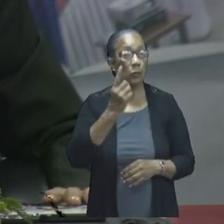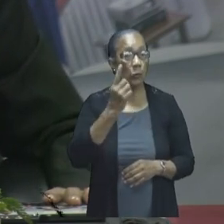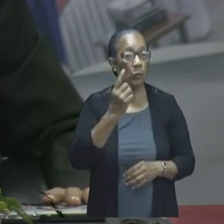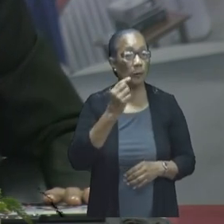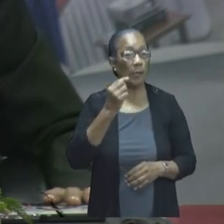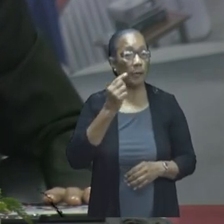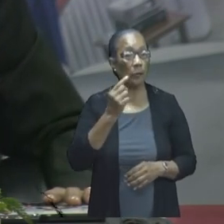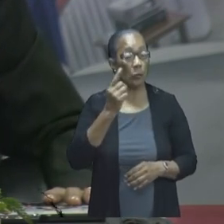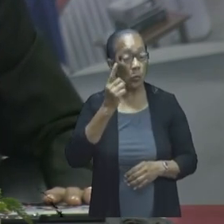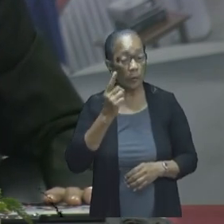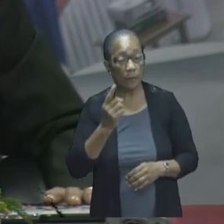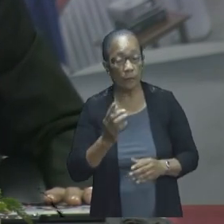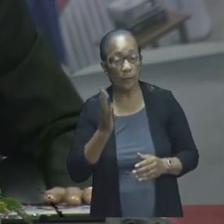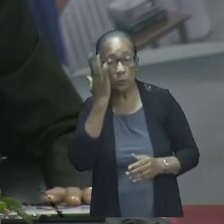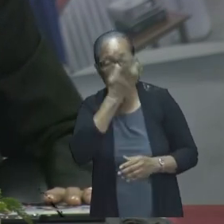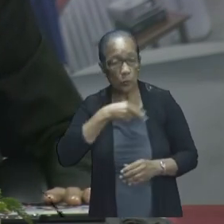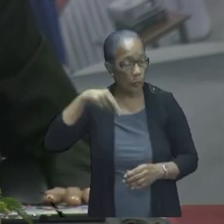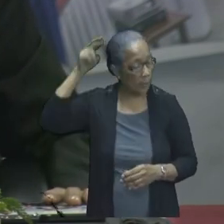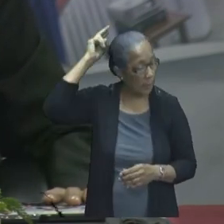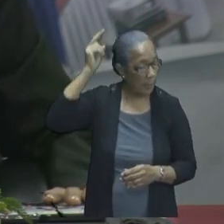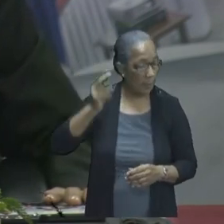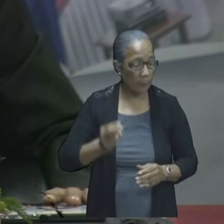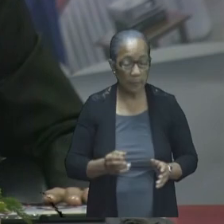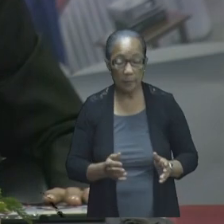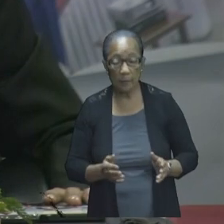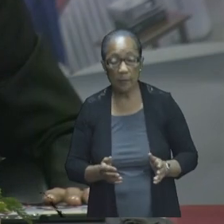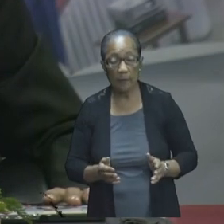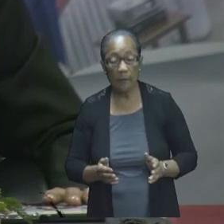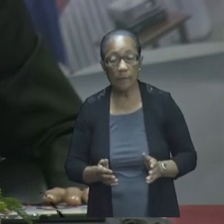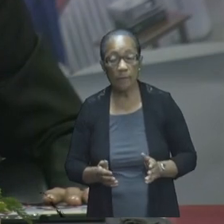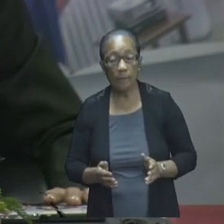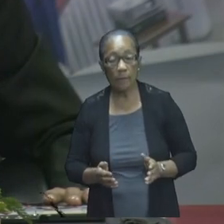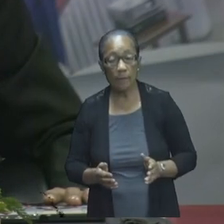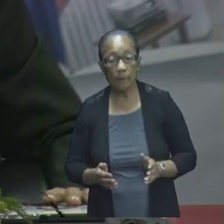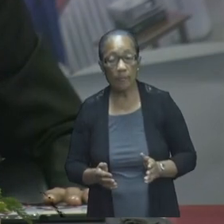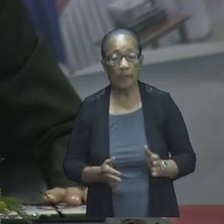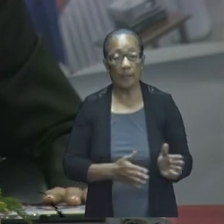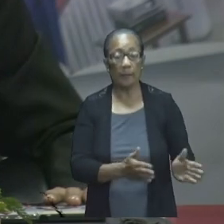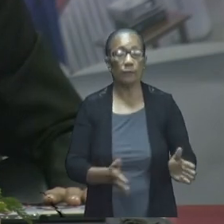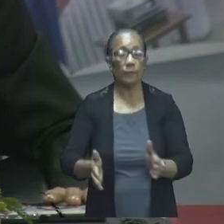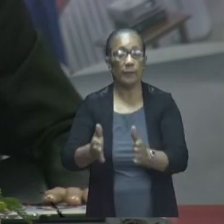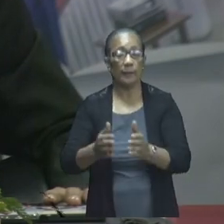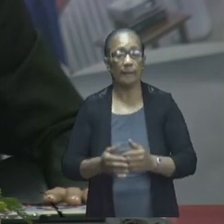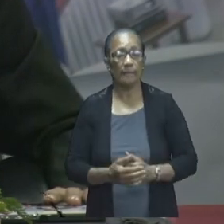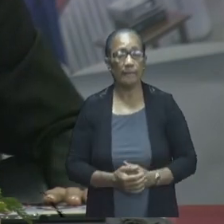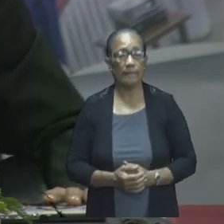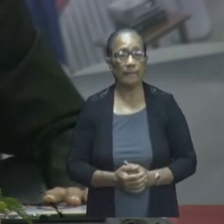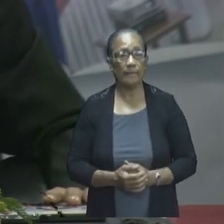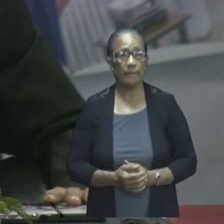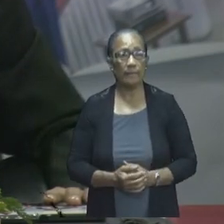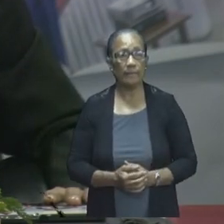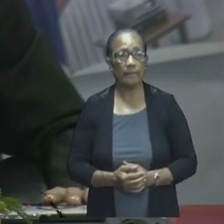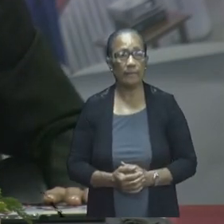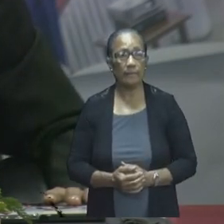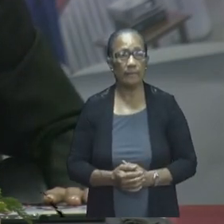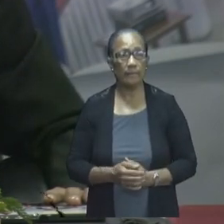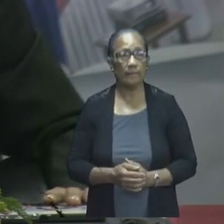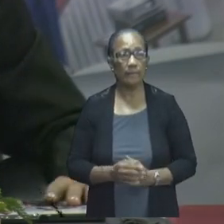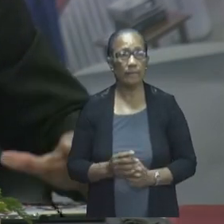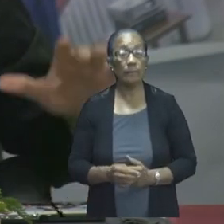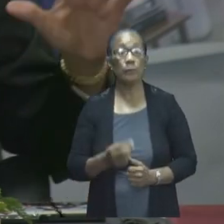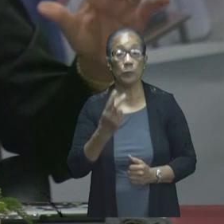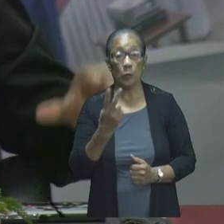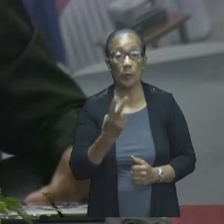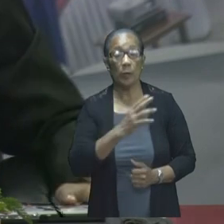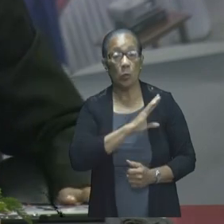noemen vanaf de haven ten noorden van suriname rivier twee hebben